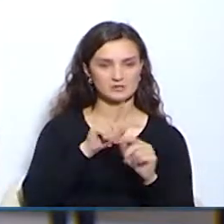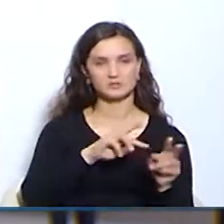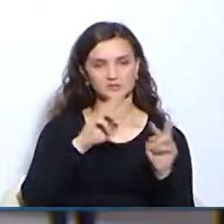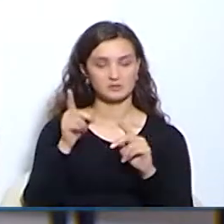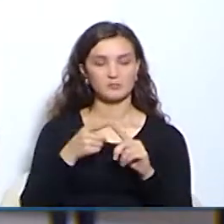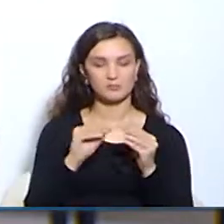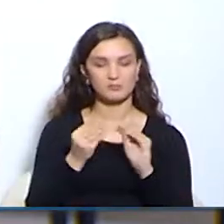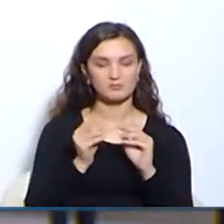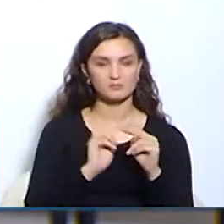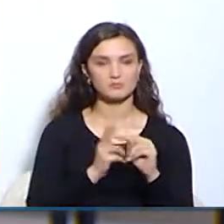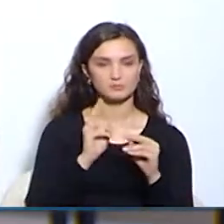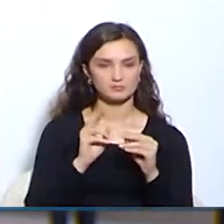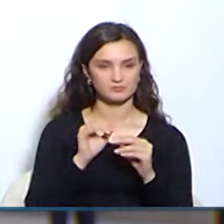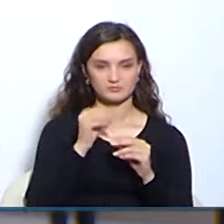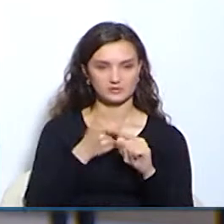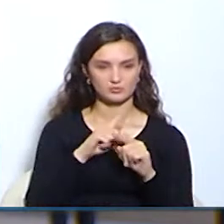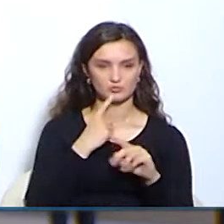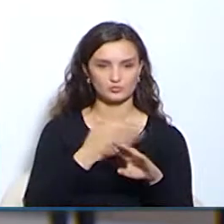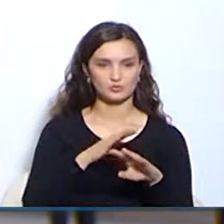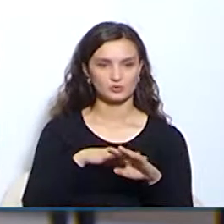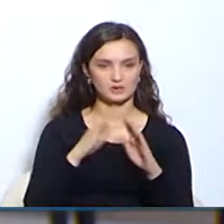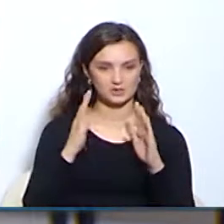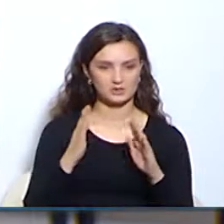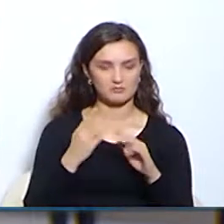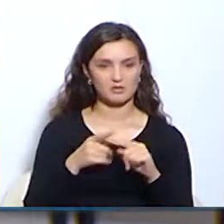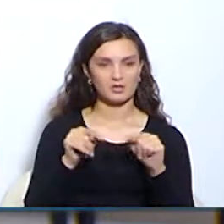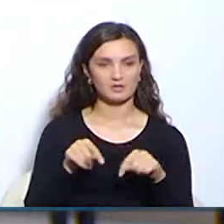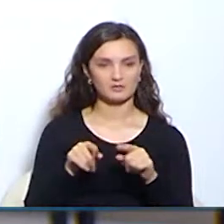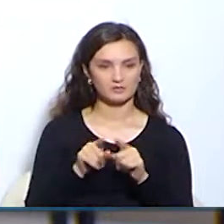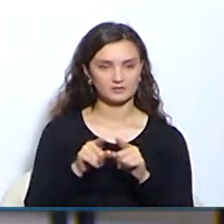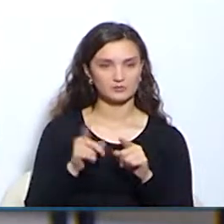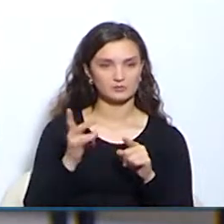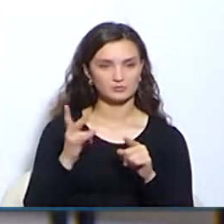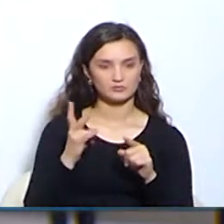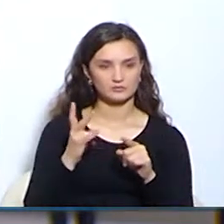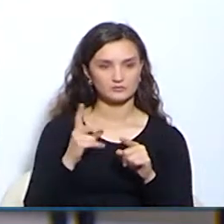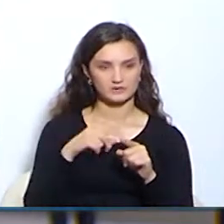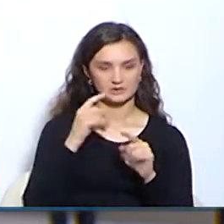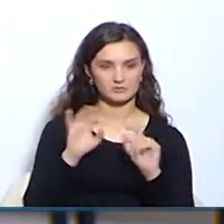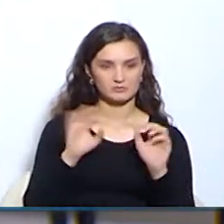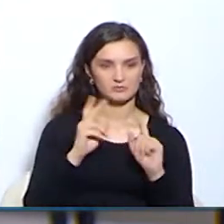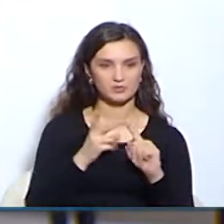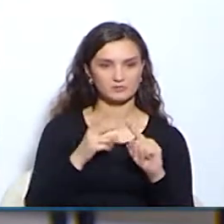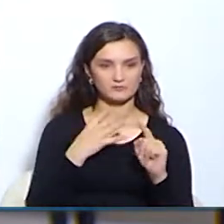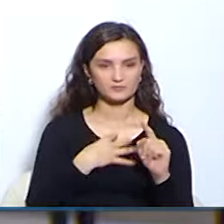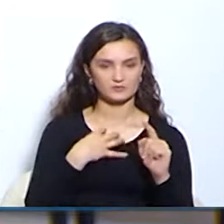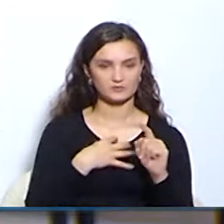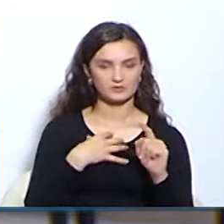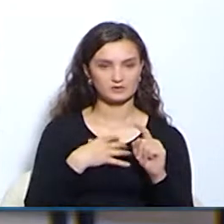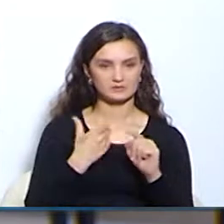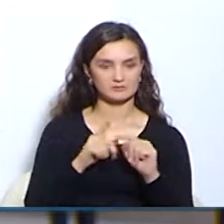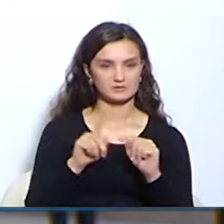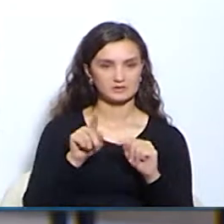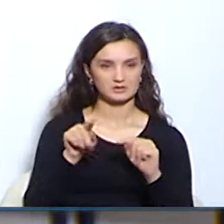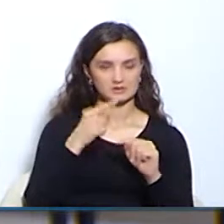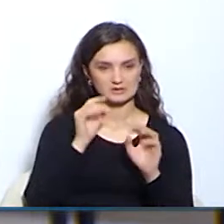პრობლემის იდენტიფიკაცია, რა თქმა უნდა, იქნება ძალიან რთული. აქვე უნდა შემოვიტანოთ მეორე მნიშვნელოვანი ფაქტორი, აი ცოტა ძალიან მნიშვნელოვან